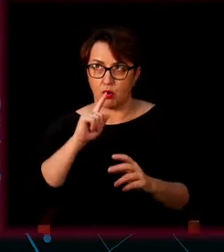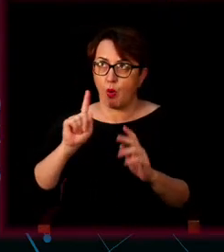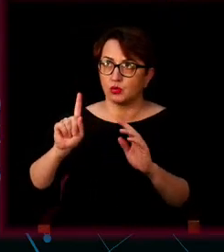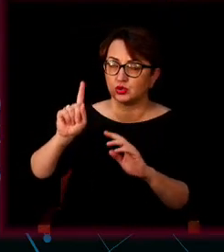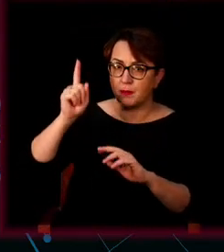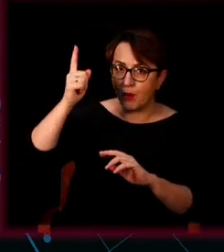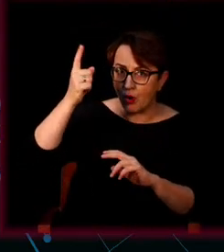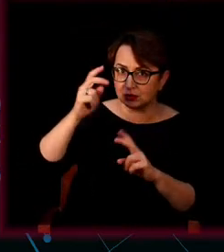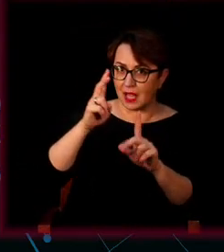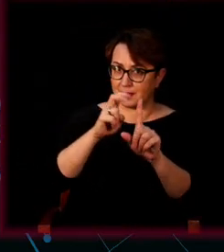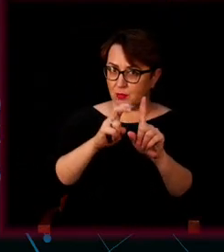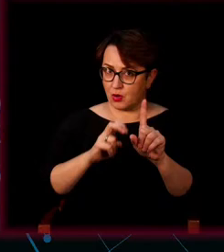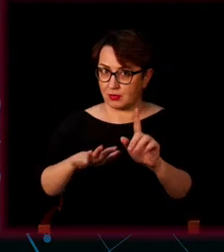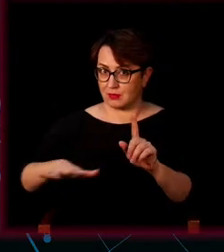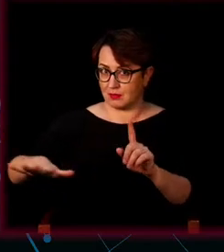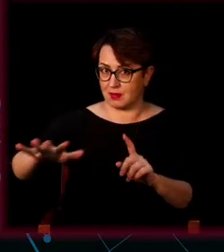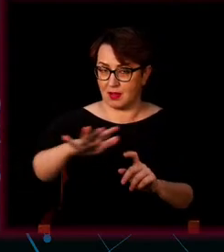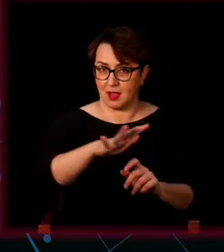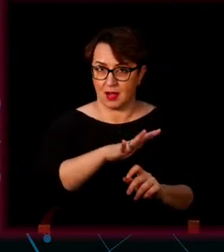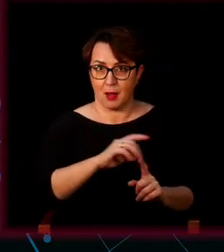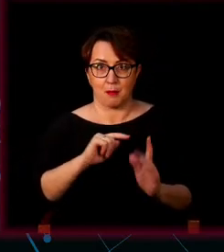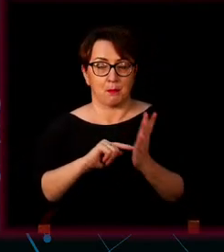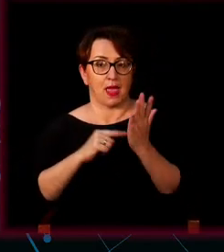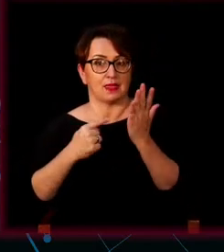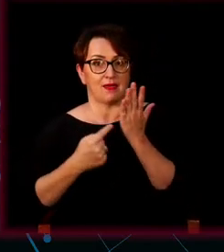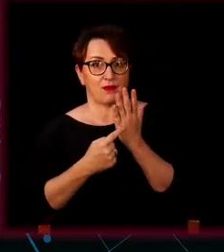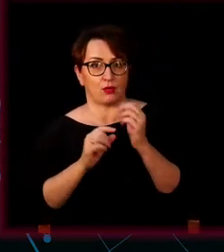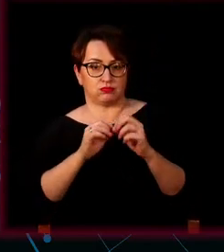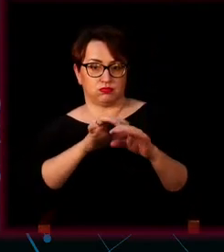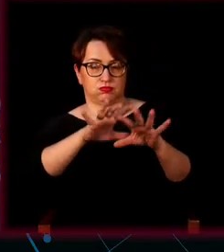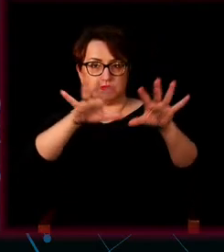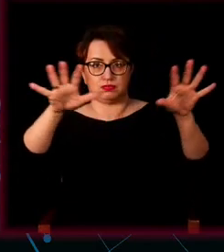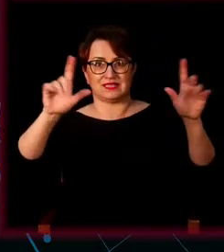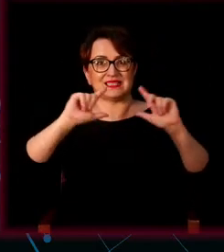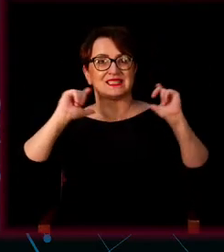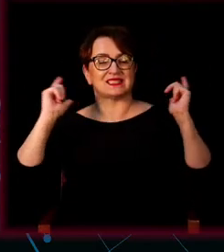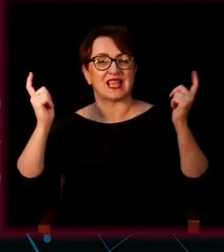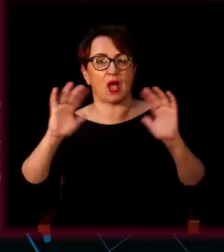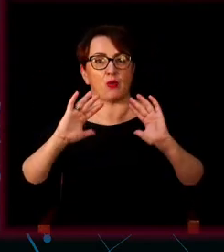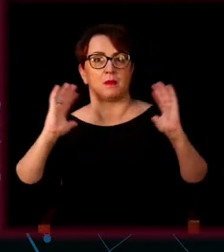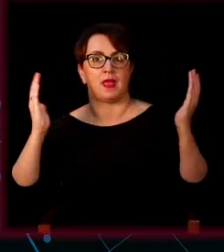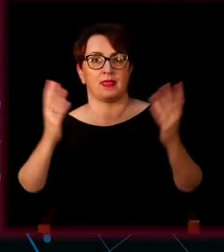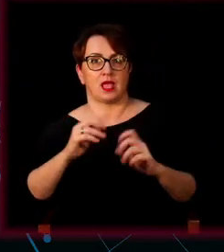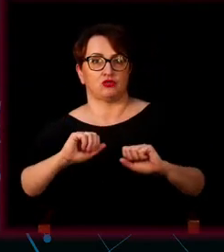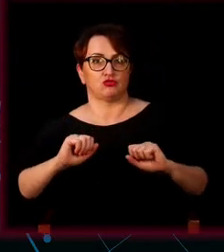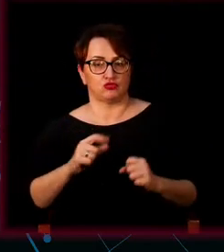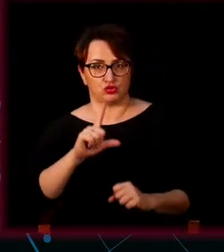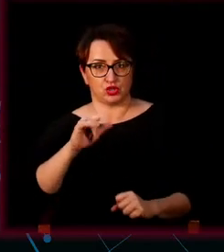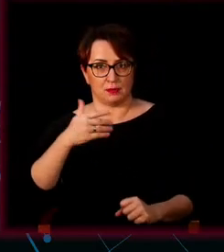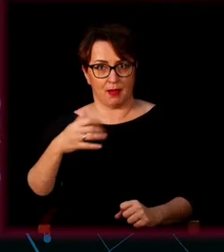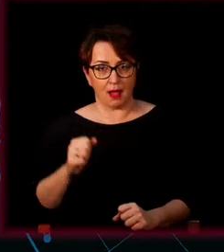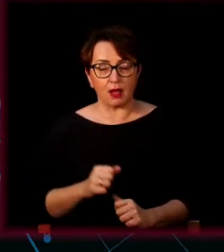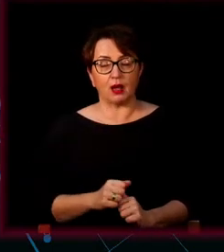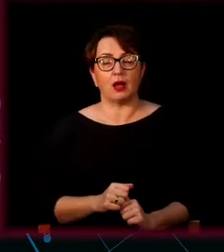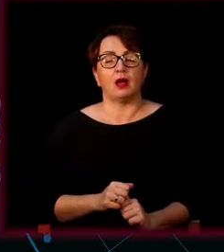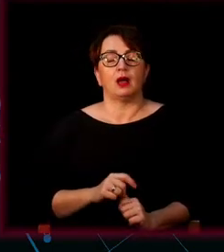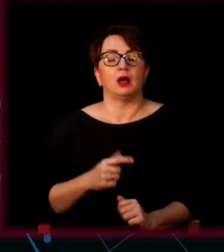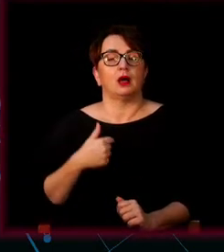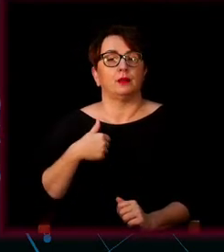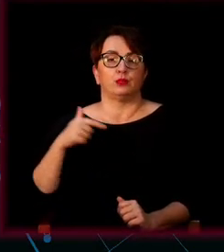kosmiczny antropologiczny teren, metaforycznie rozciągnięty na całą planetę Zima. I zmuszeni jesteśmy właśnie razem z